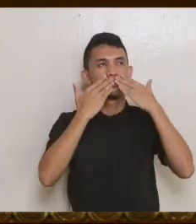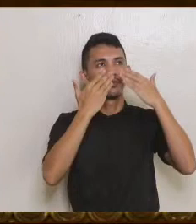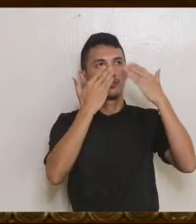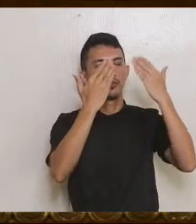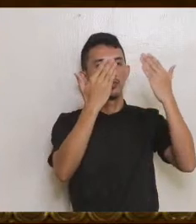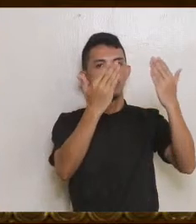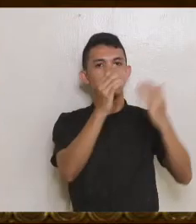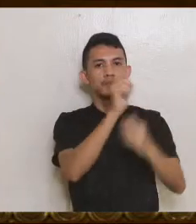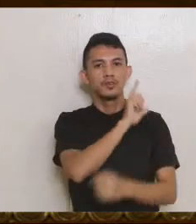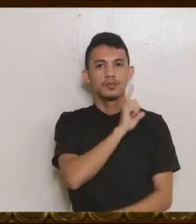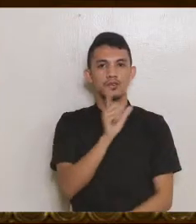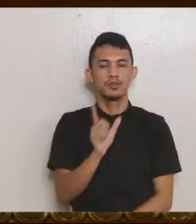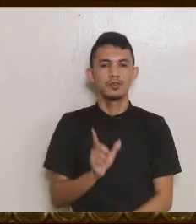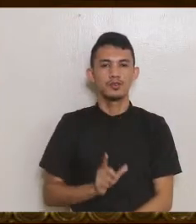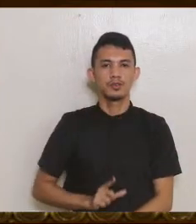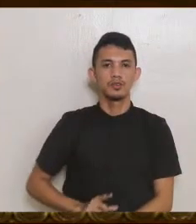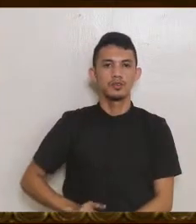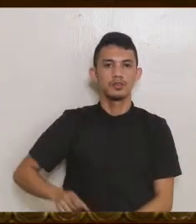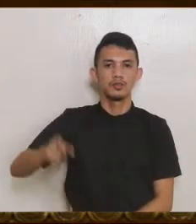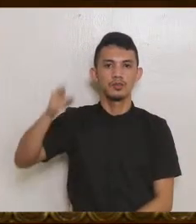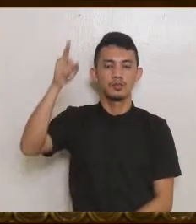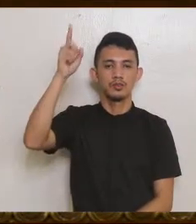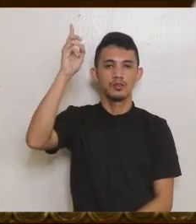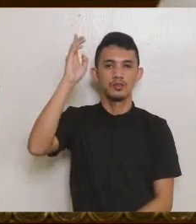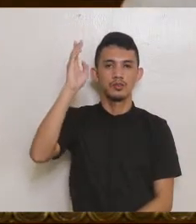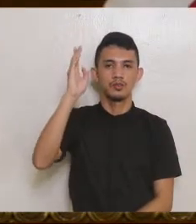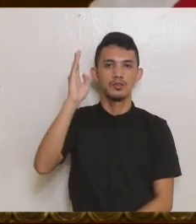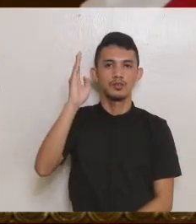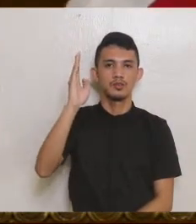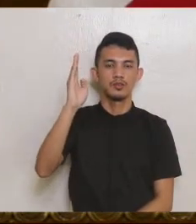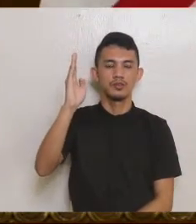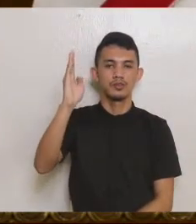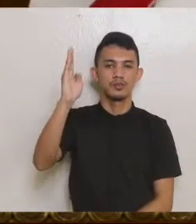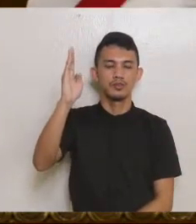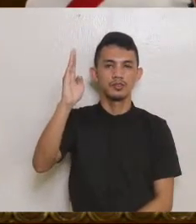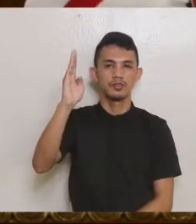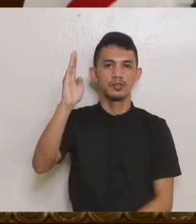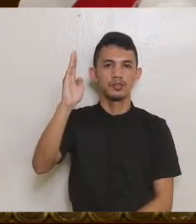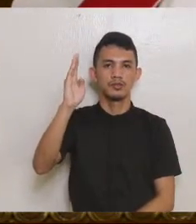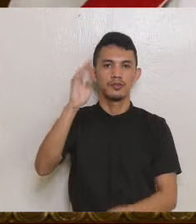Magpasalamat kita sa Ginoo nga atong Dios.